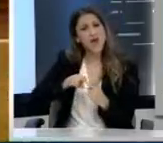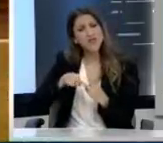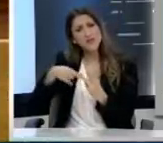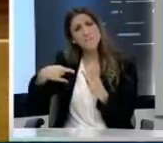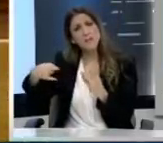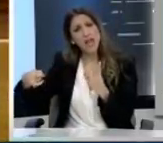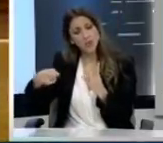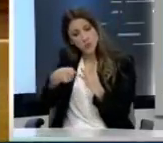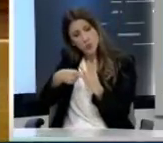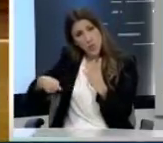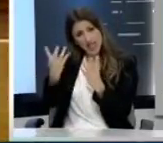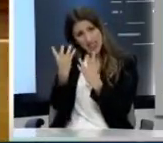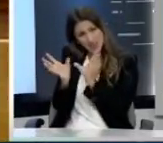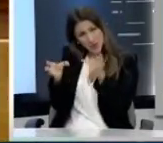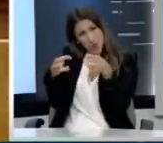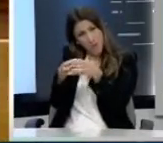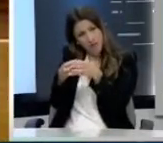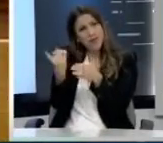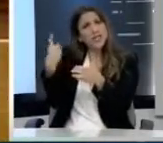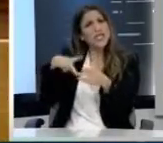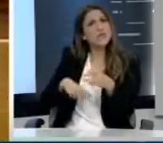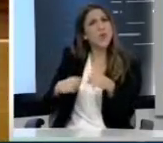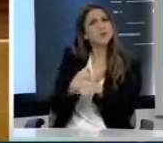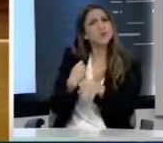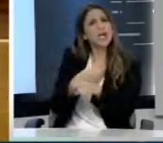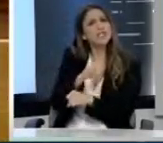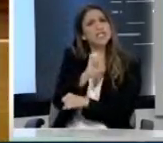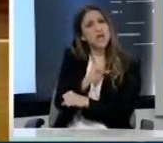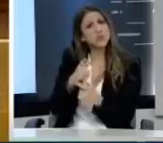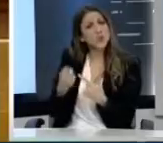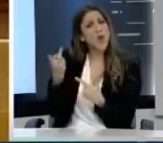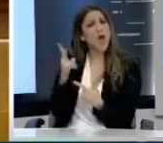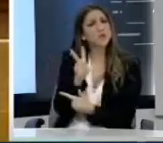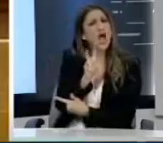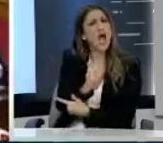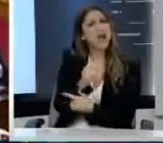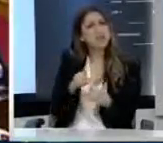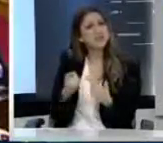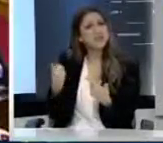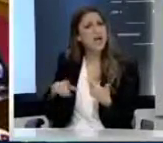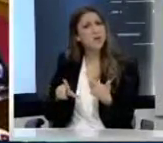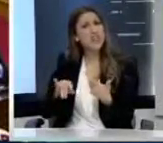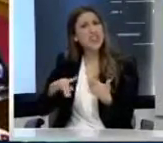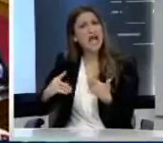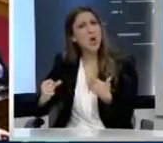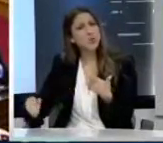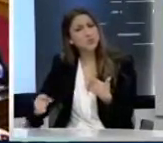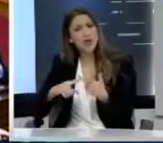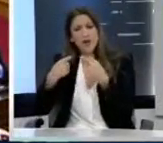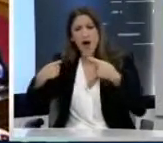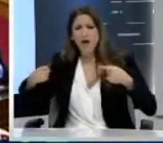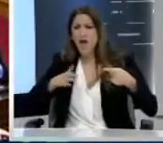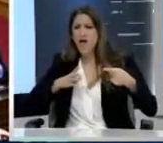ομάδα, την Αξιόγλου, τον Χαρίτση, τον Λιάκο και